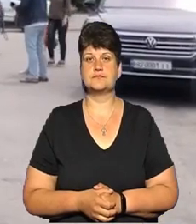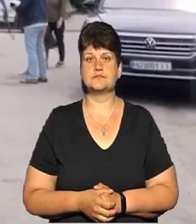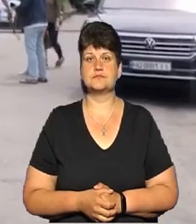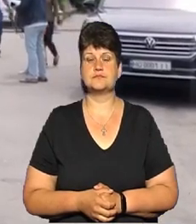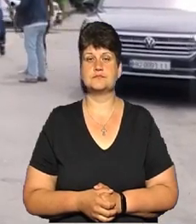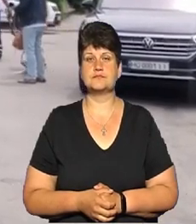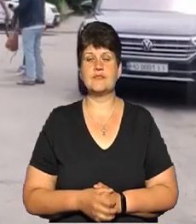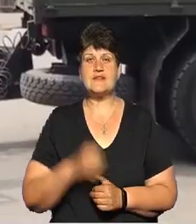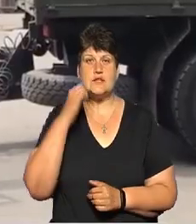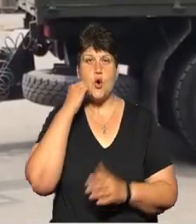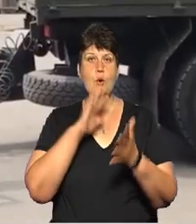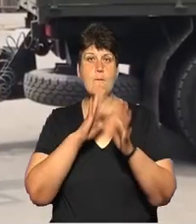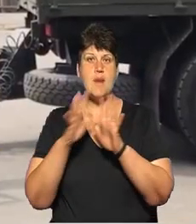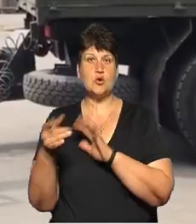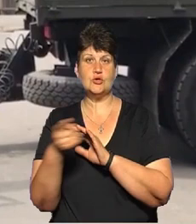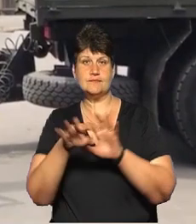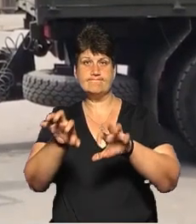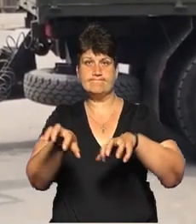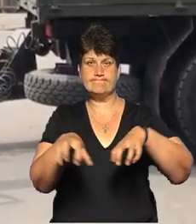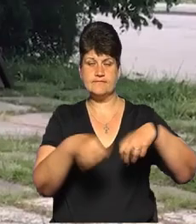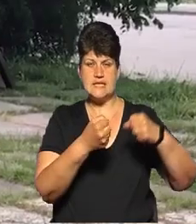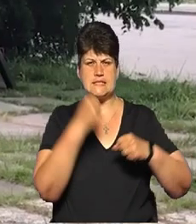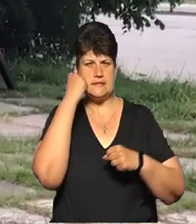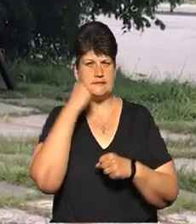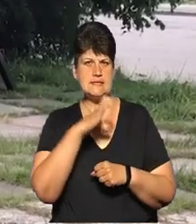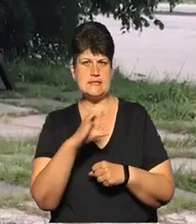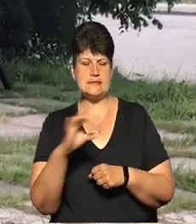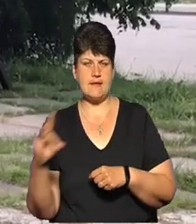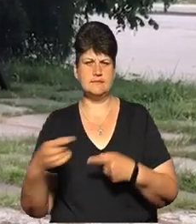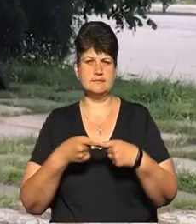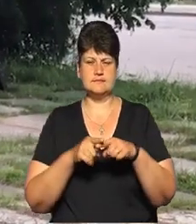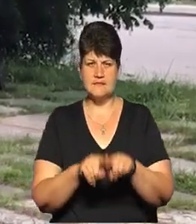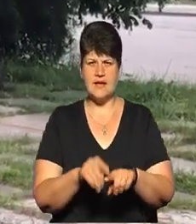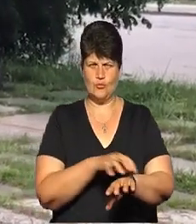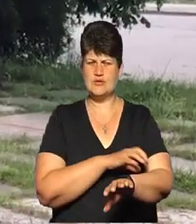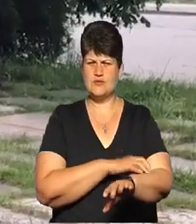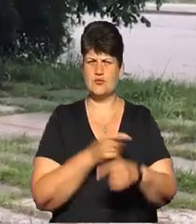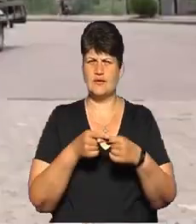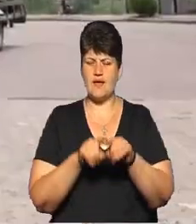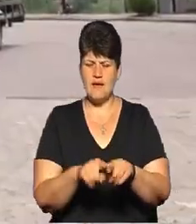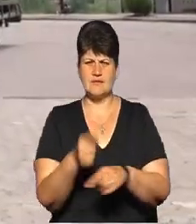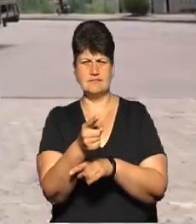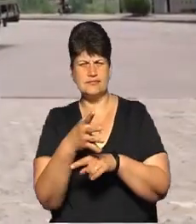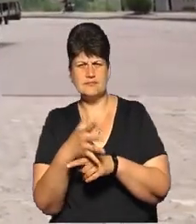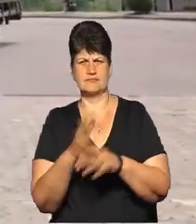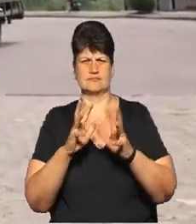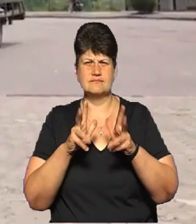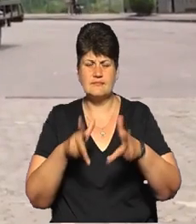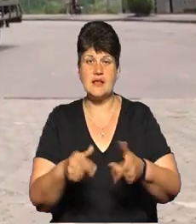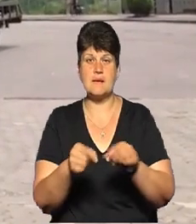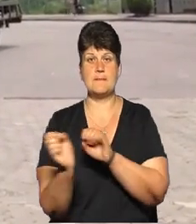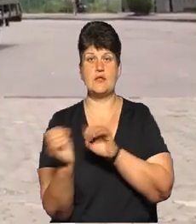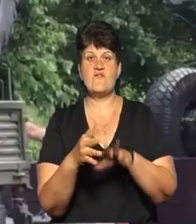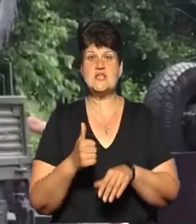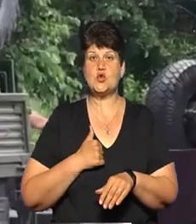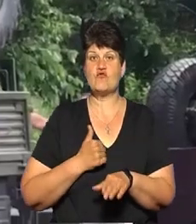У старому парку Тернополя демонтували радянську техніку. Це бронетранспортер, танк та гармата. Їх передадуть в одну із військових частин, у